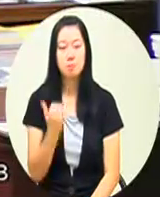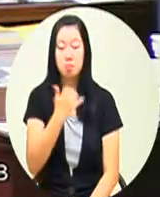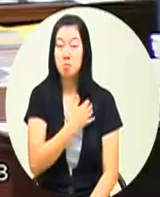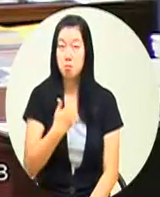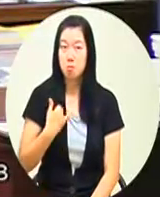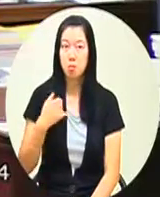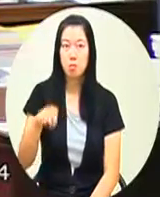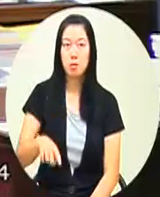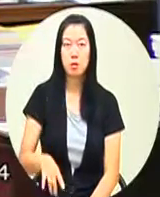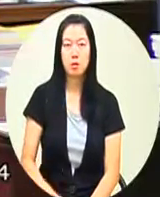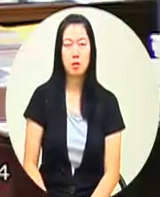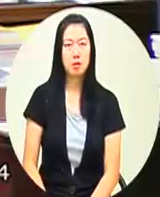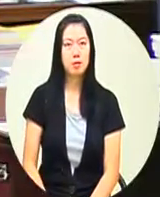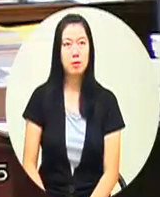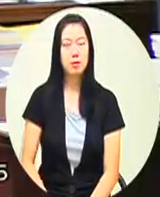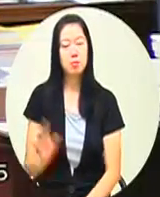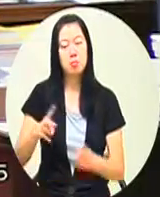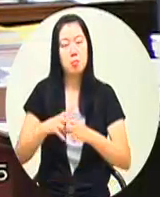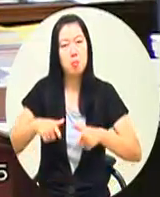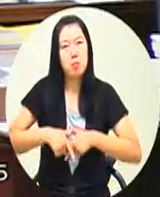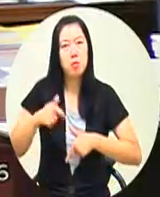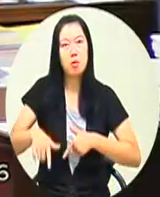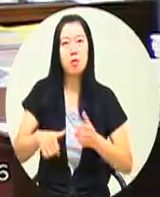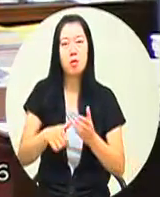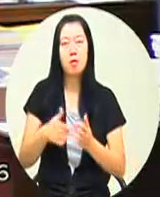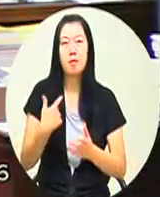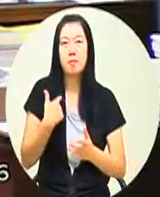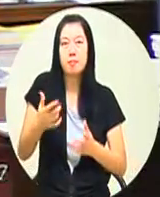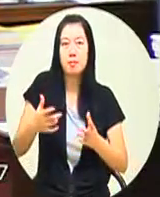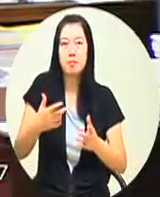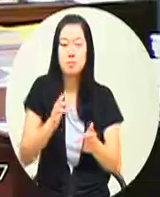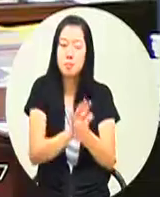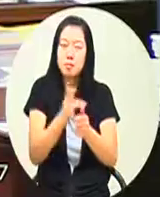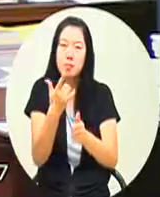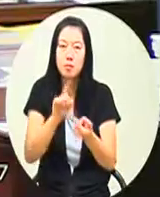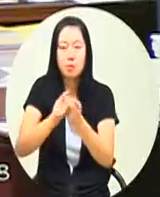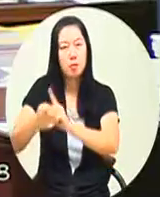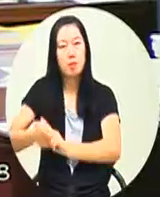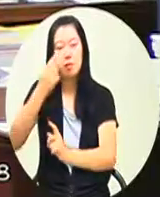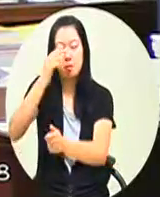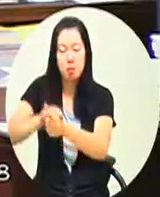个不精心的动作，可是会造成这个生态不断累积的压力啦，所以在这边